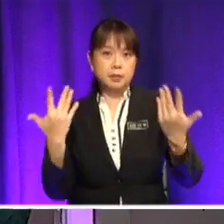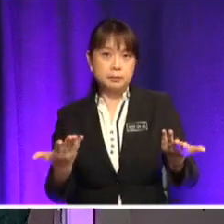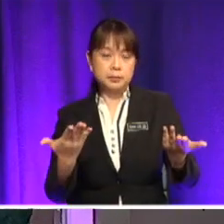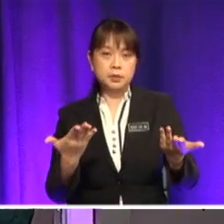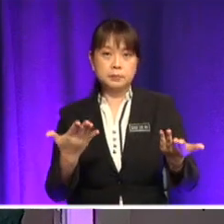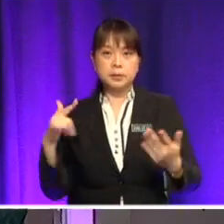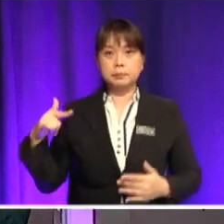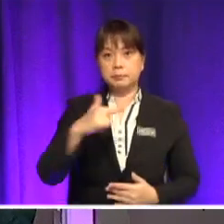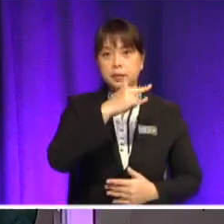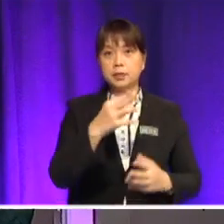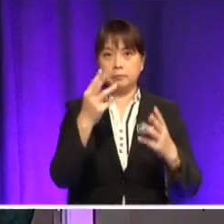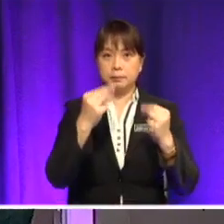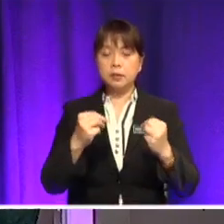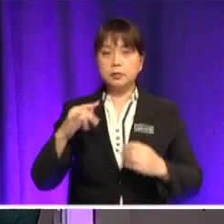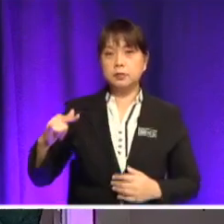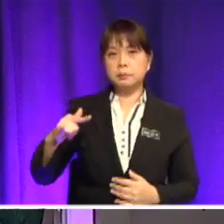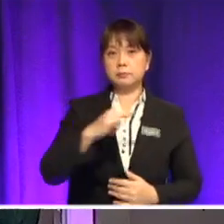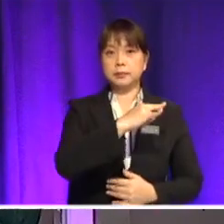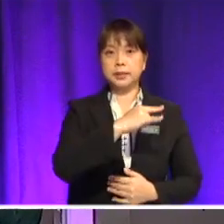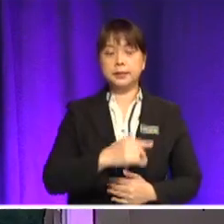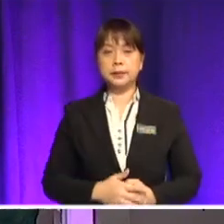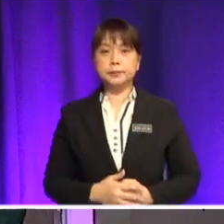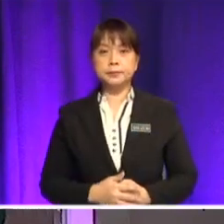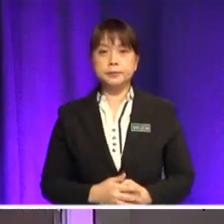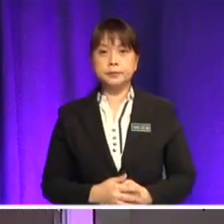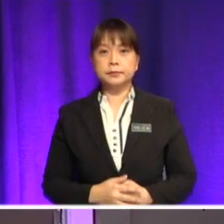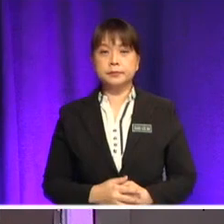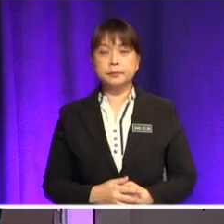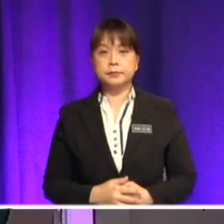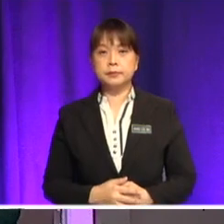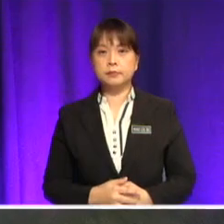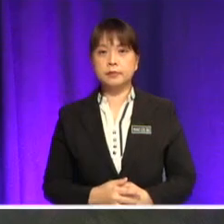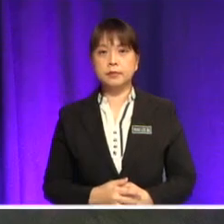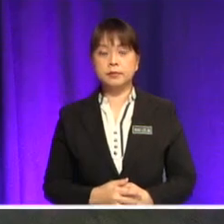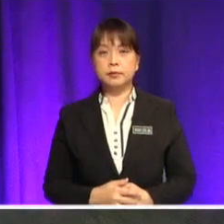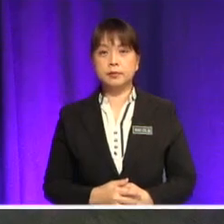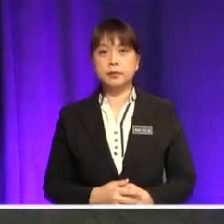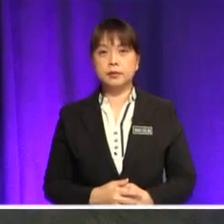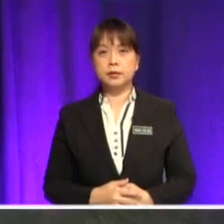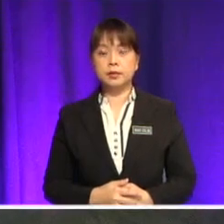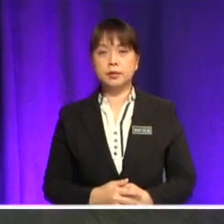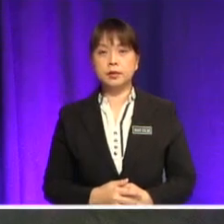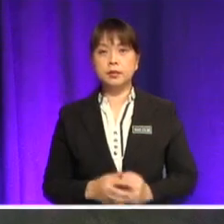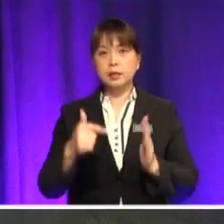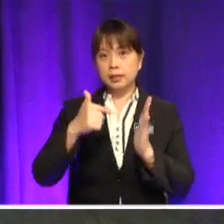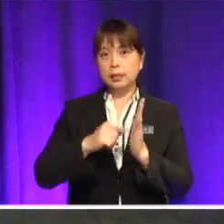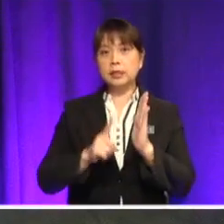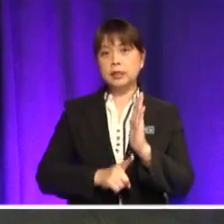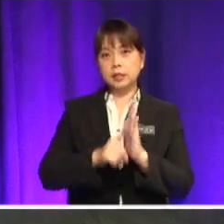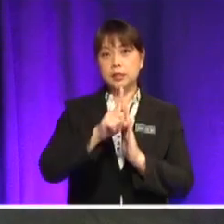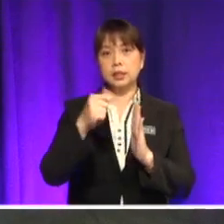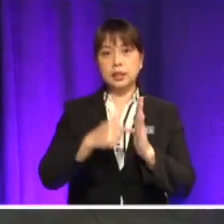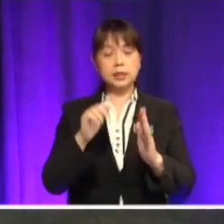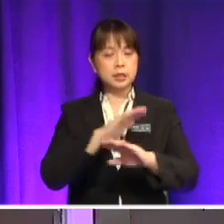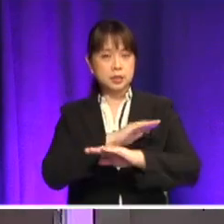perbedaan tekanan dia perlukan bantuan udara su lagi tinggi lagi tak stabil tekanan di situ